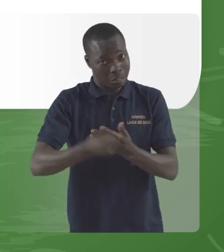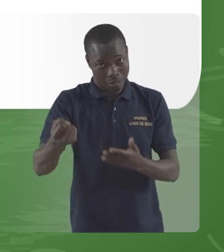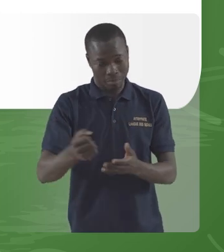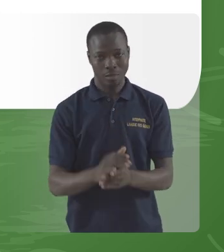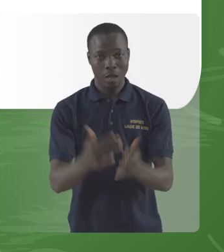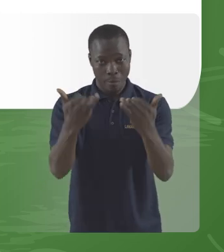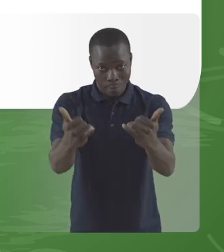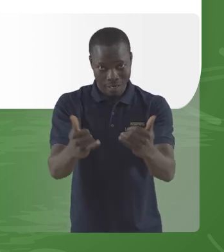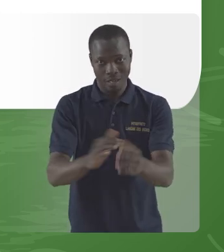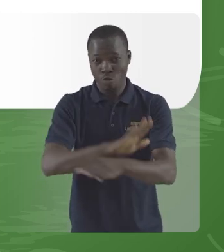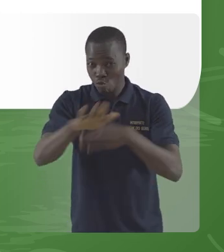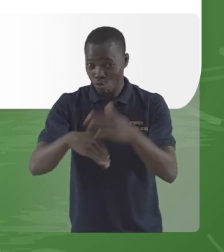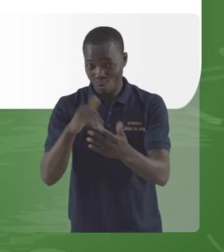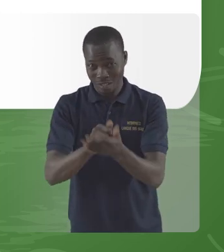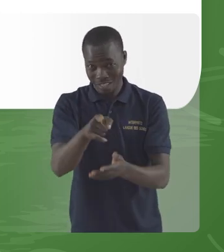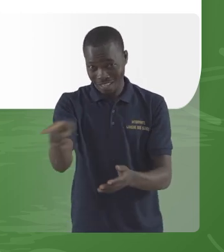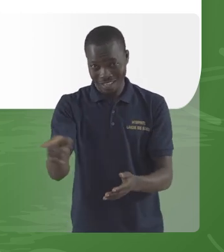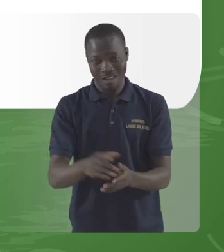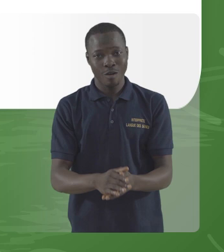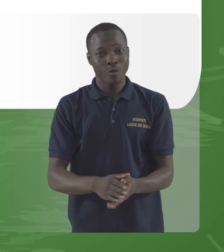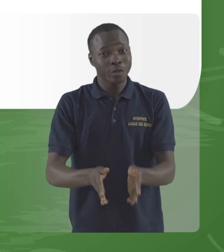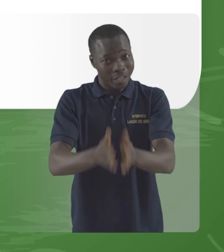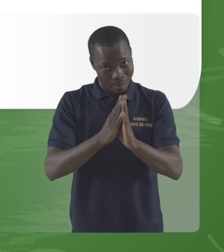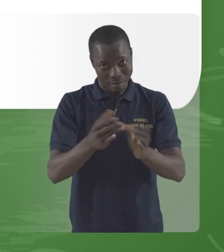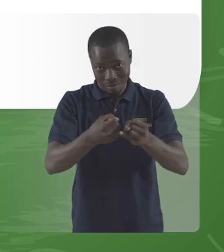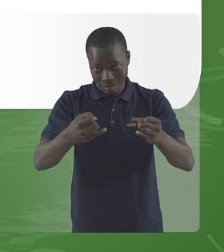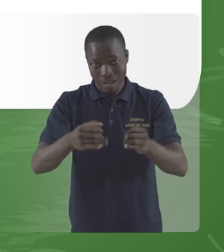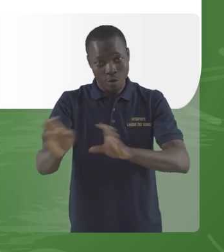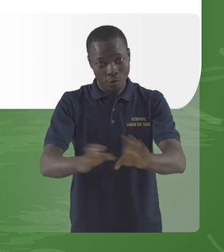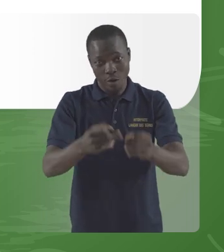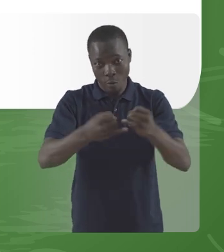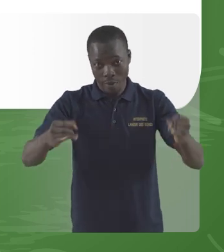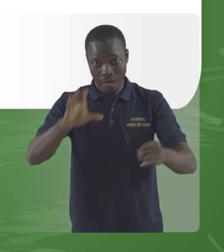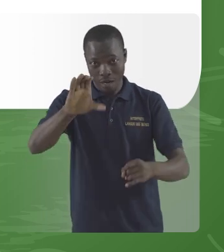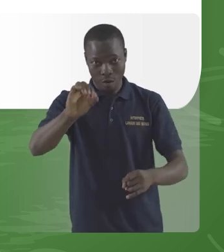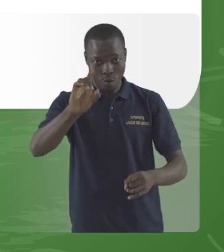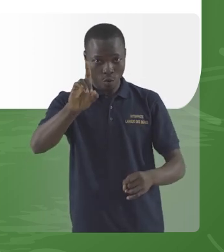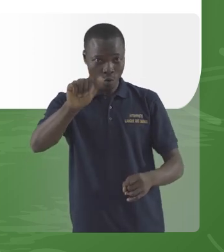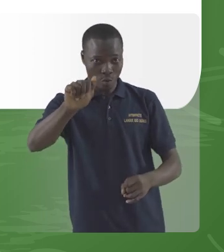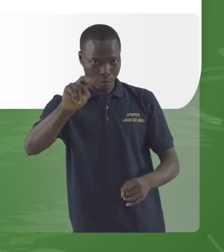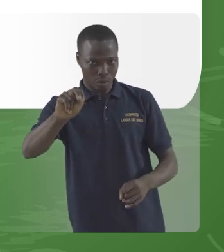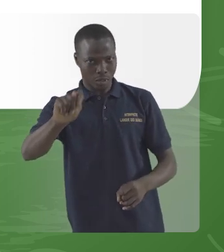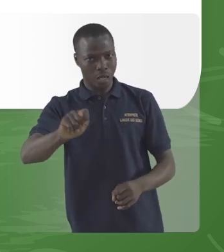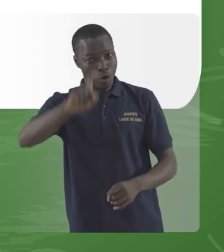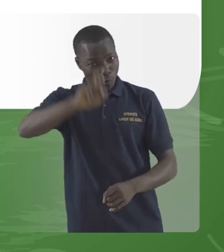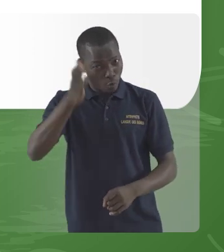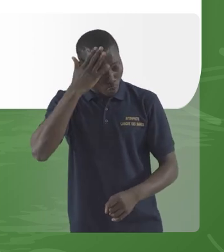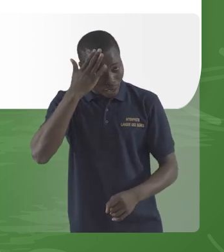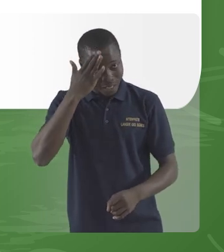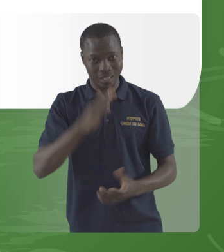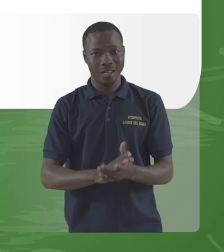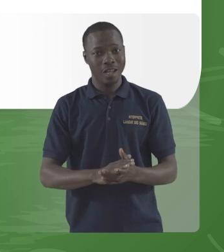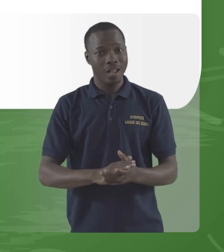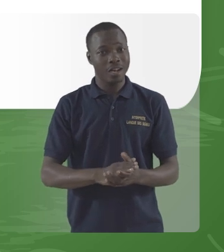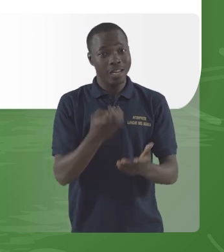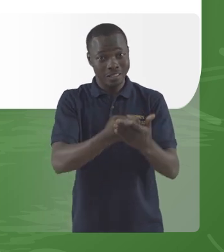On vous demande d'élaborer le brin codant. Alors, il faut connaître les correspondances,